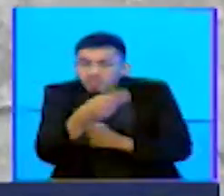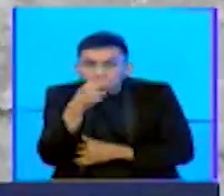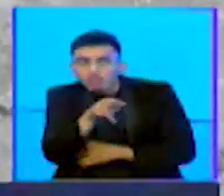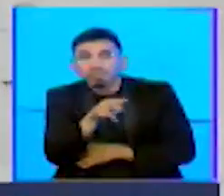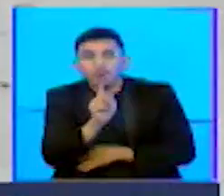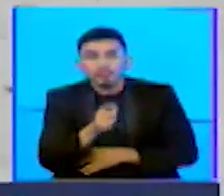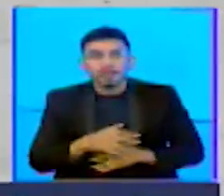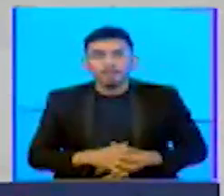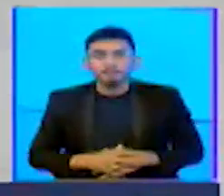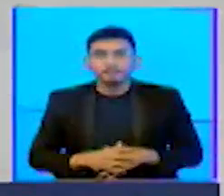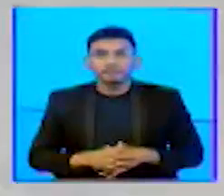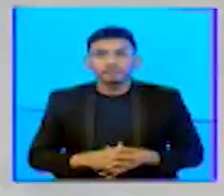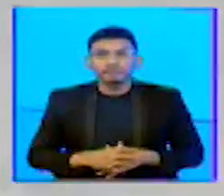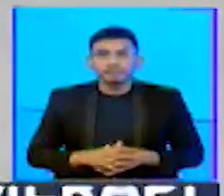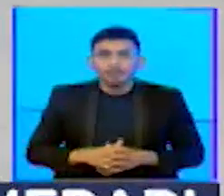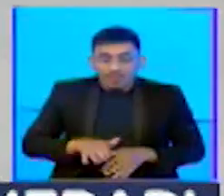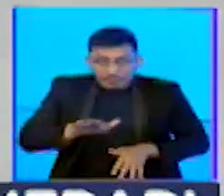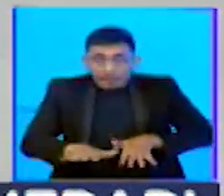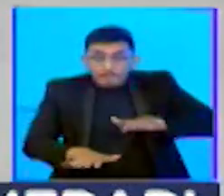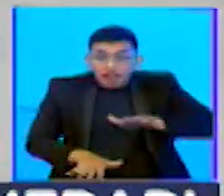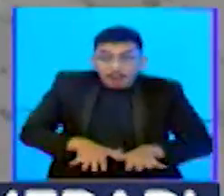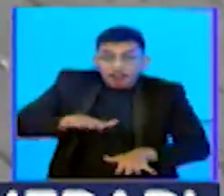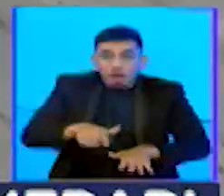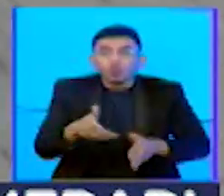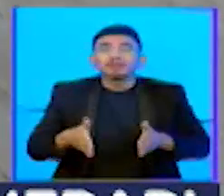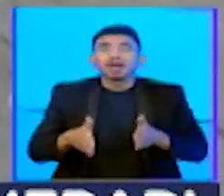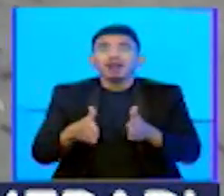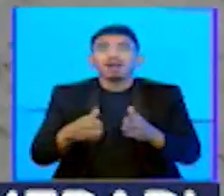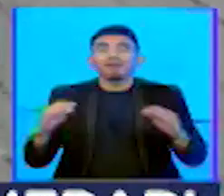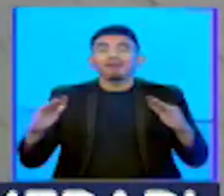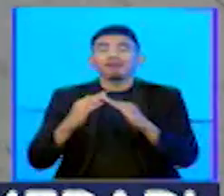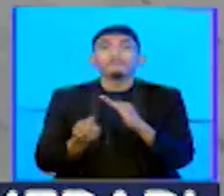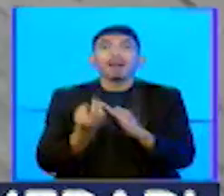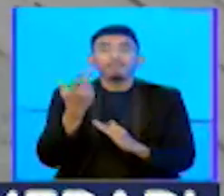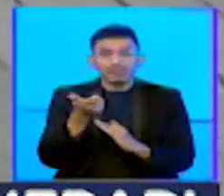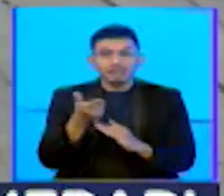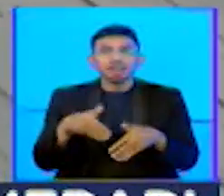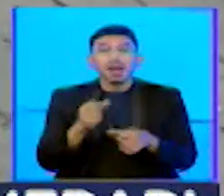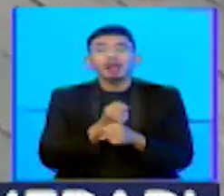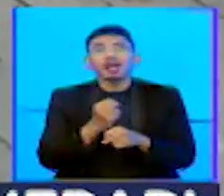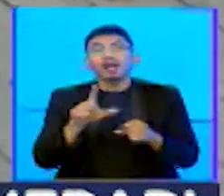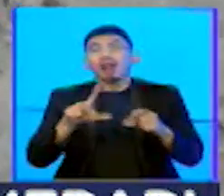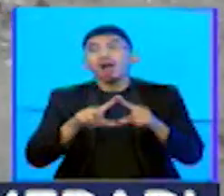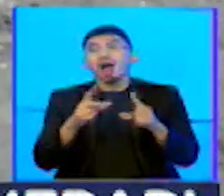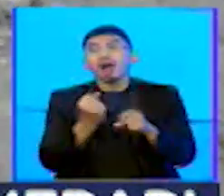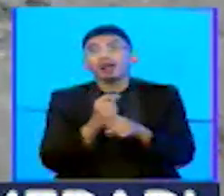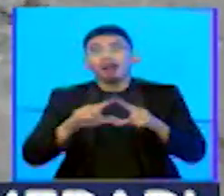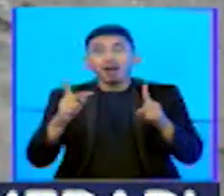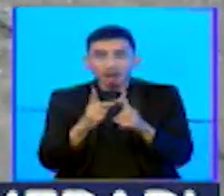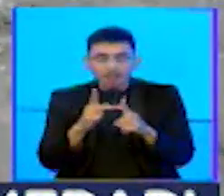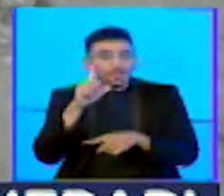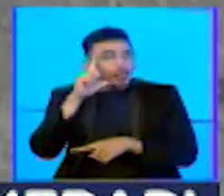Tapak kaki terlihat jelas di jalur evakuasi Gunung Merapi yang tengah dalam proyek perbaikan di Jalan Gelaga Harjo, Kecamatan Cangkringan, Sleman,